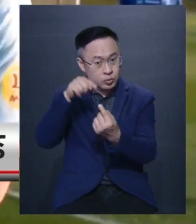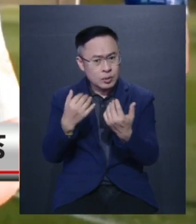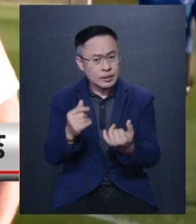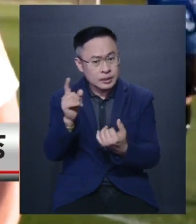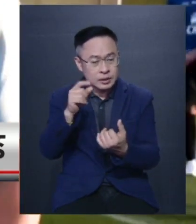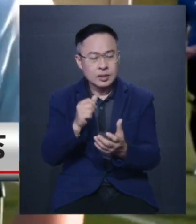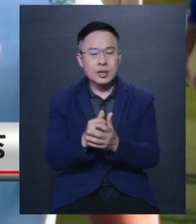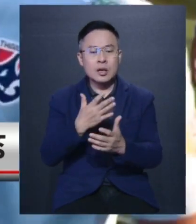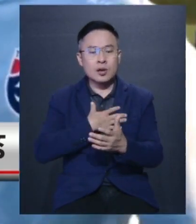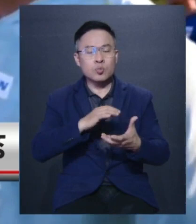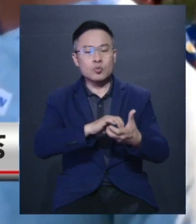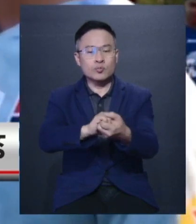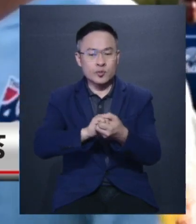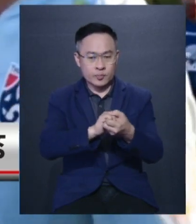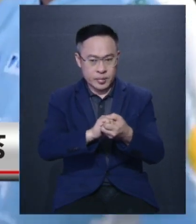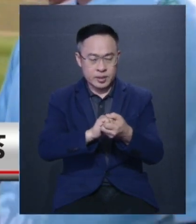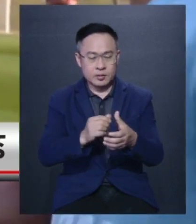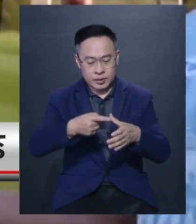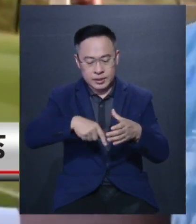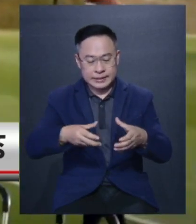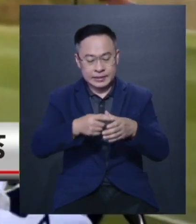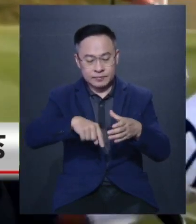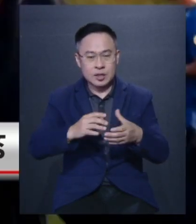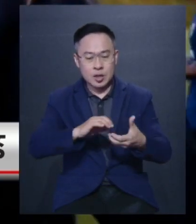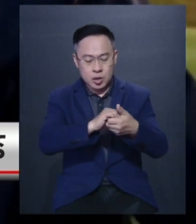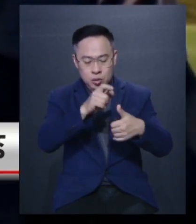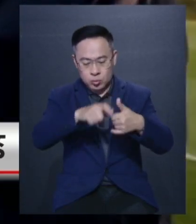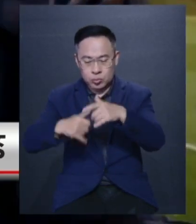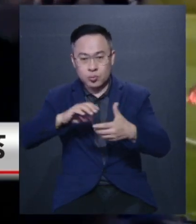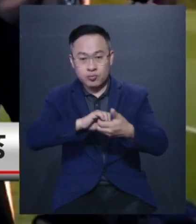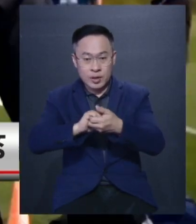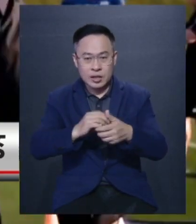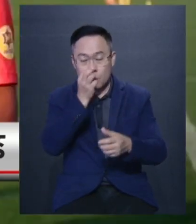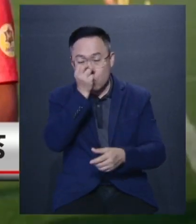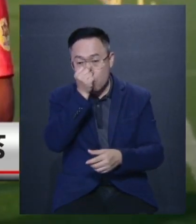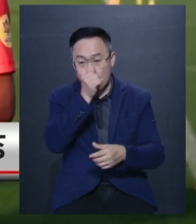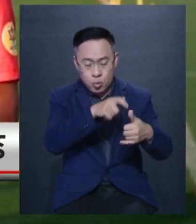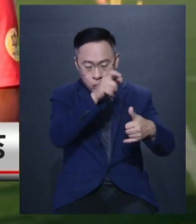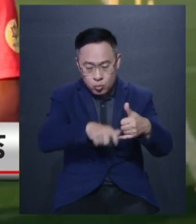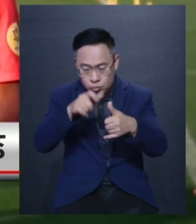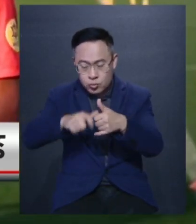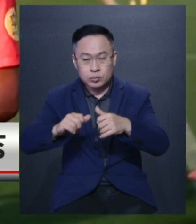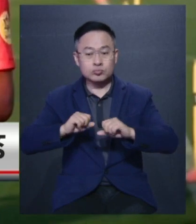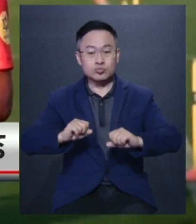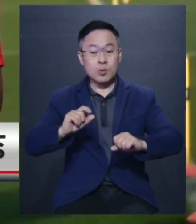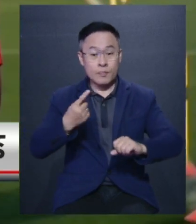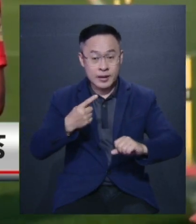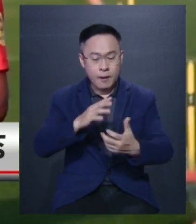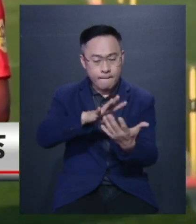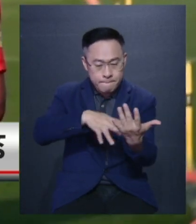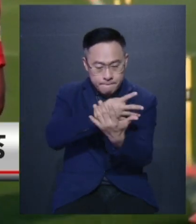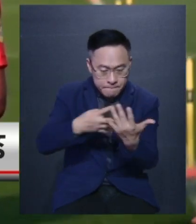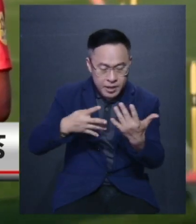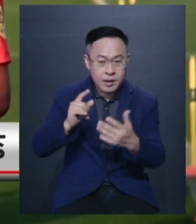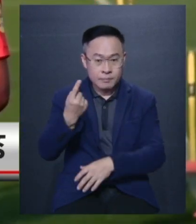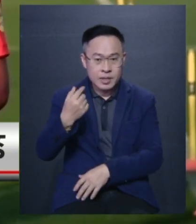คือการสร้างความสัมพันธ์อันดีในทีมแล้วก็ได้ลองใช้นักเตะในเรื่องของแทคติกใหม่ๆด้วยจริงๆแล้ว